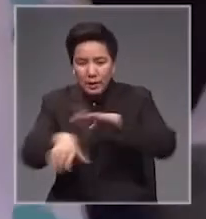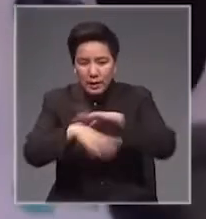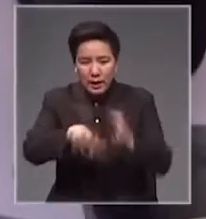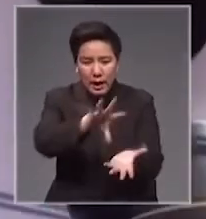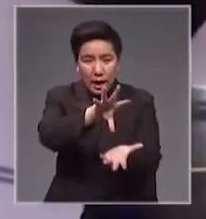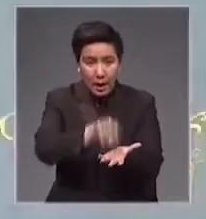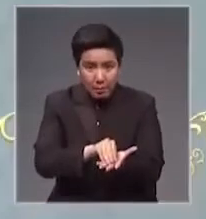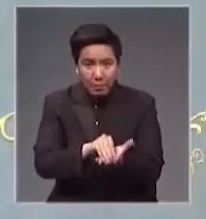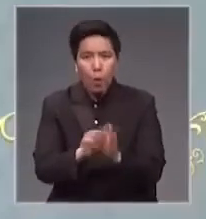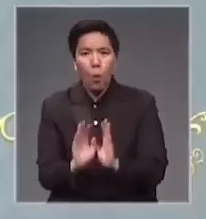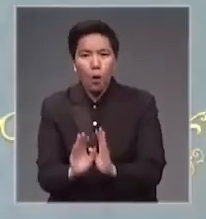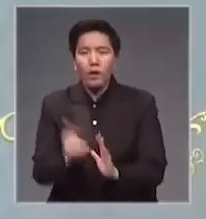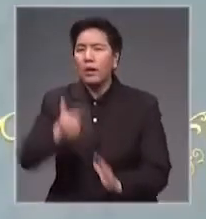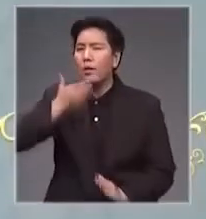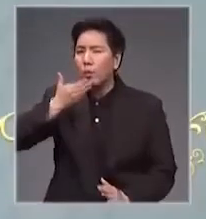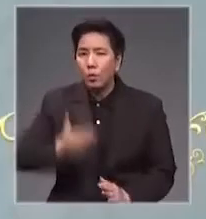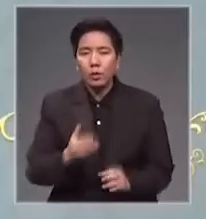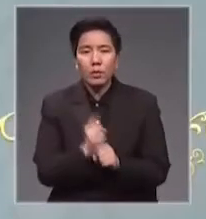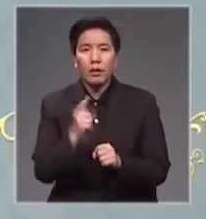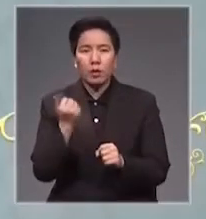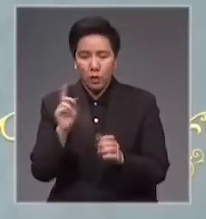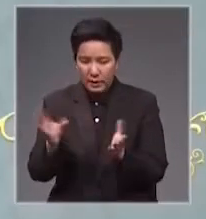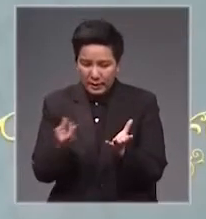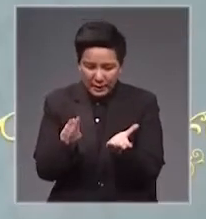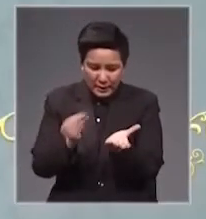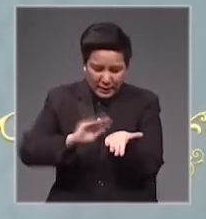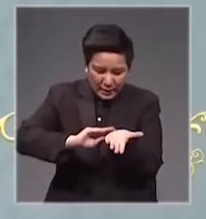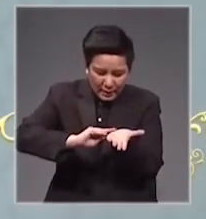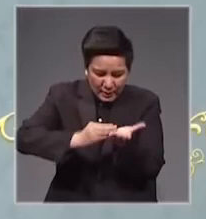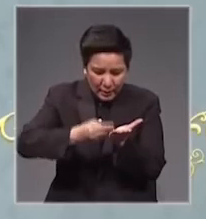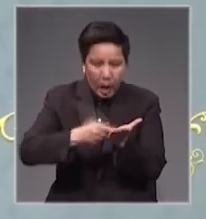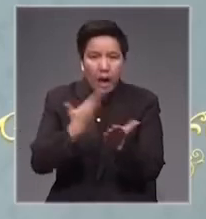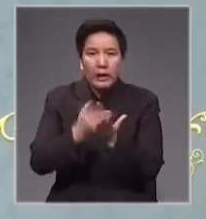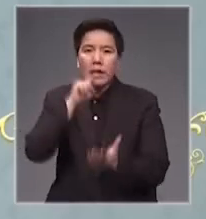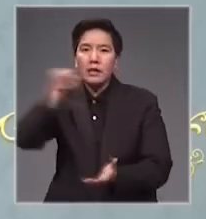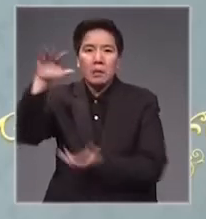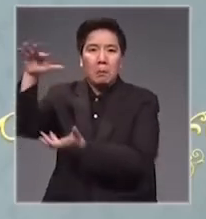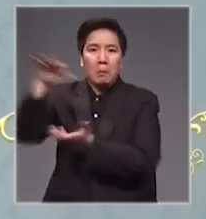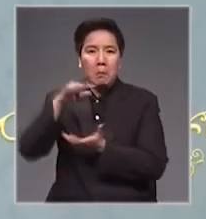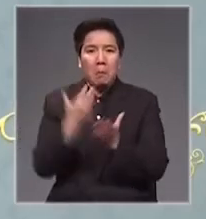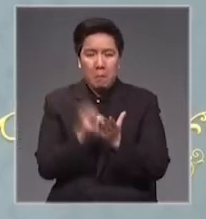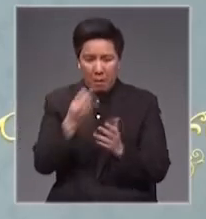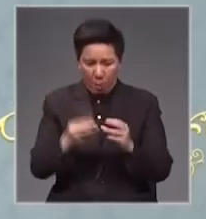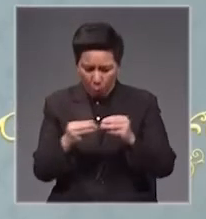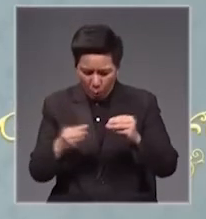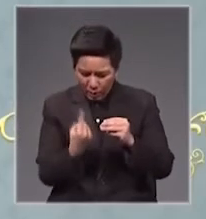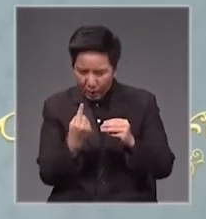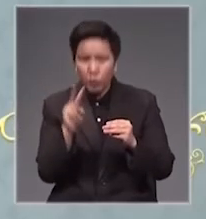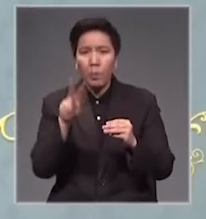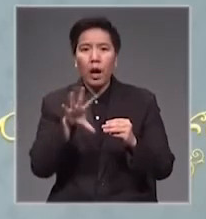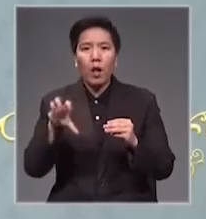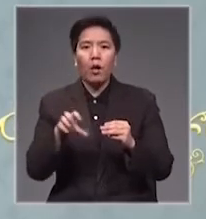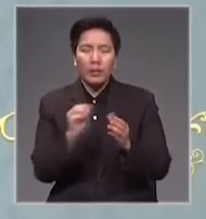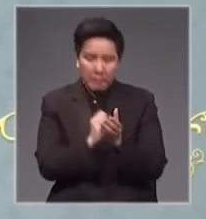ชัดเจนต้องใช้ซิลิโคนนำเข้าจากต่างประเทศราคาสูงหลอดนิดเดียว 2,500 บาทใช้เวลาในการลอกลายประมาณ15